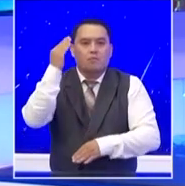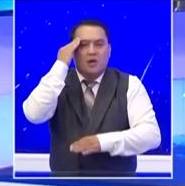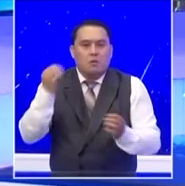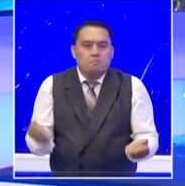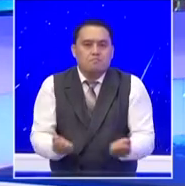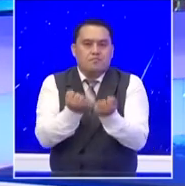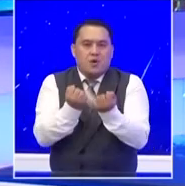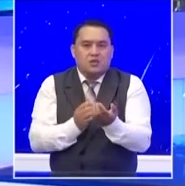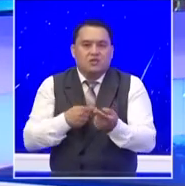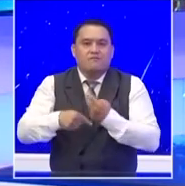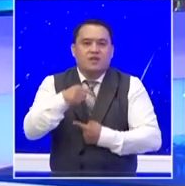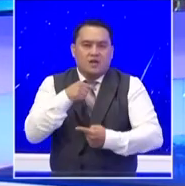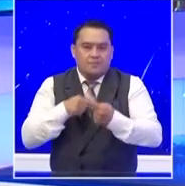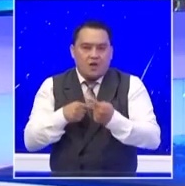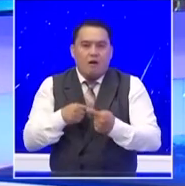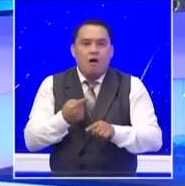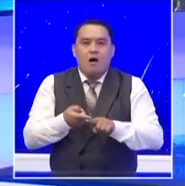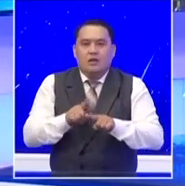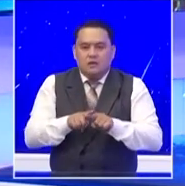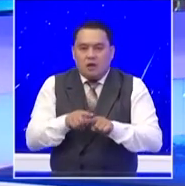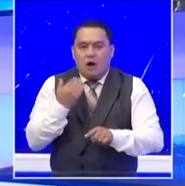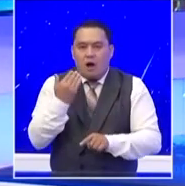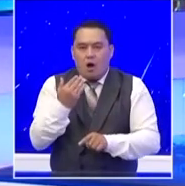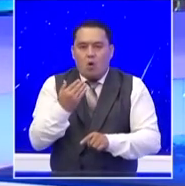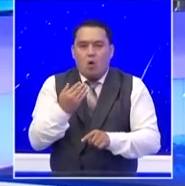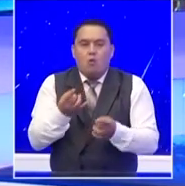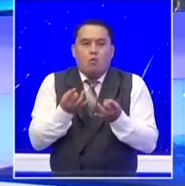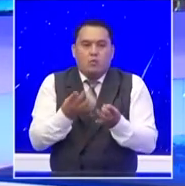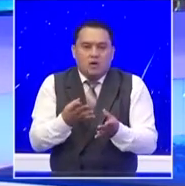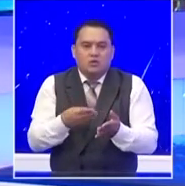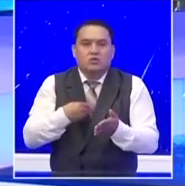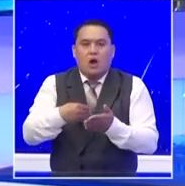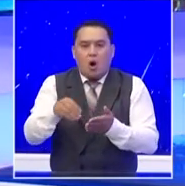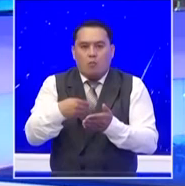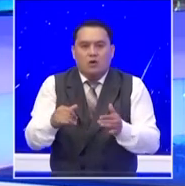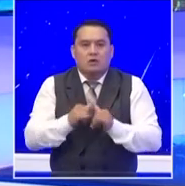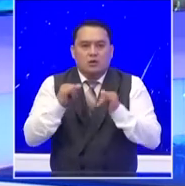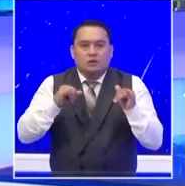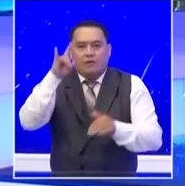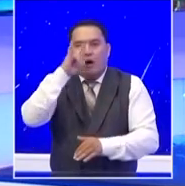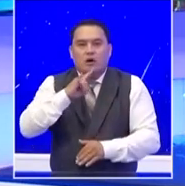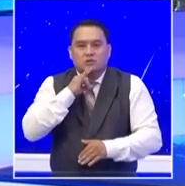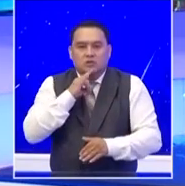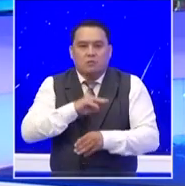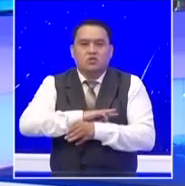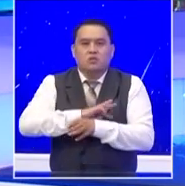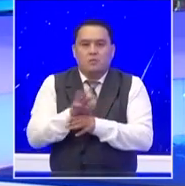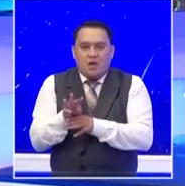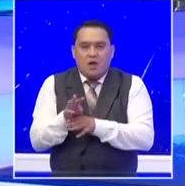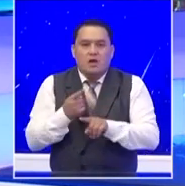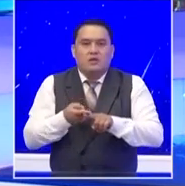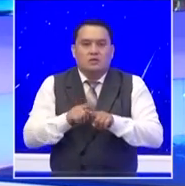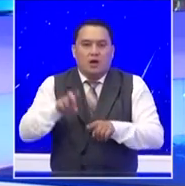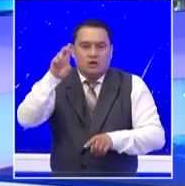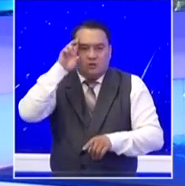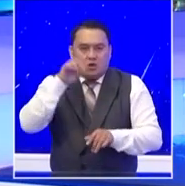меры по поддержке сферы. В частности, речь идет об упрощении закупок и развитии казахстанского содержания. Также в